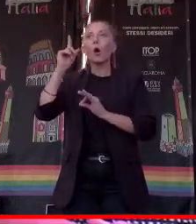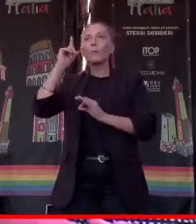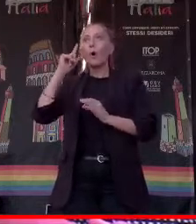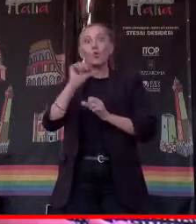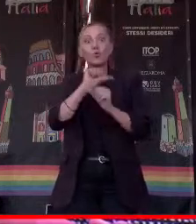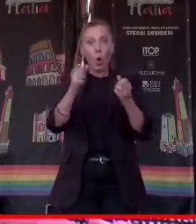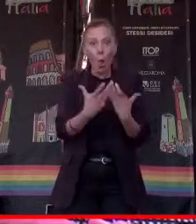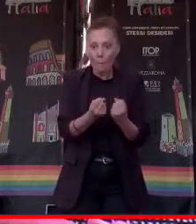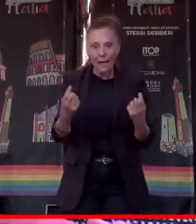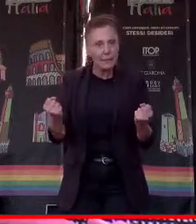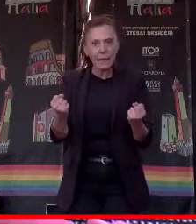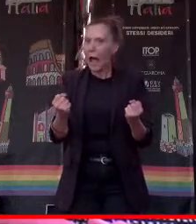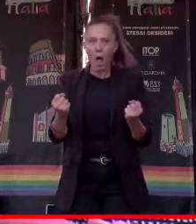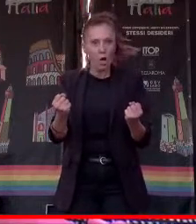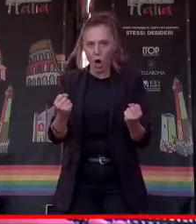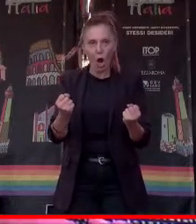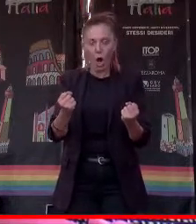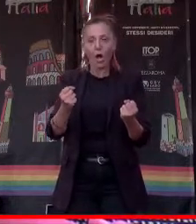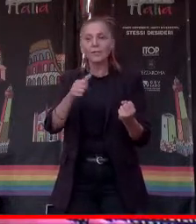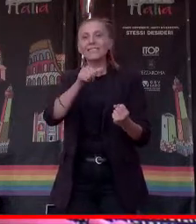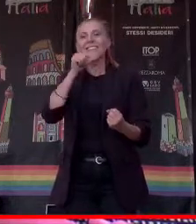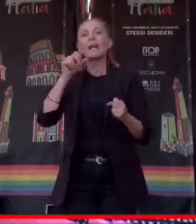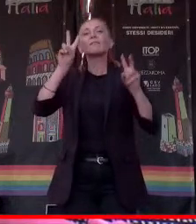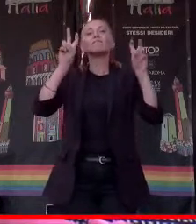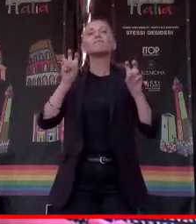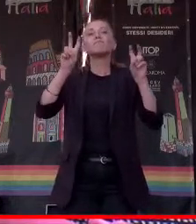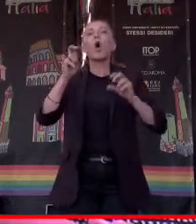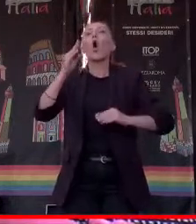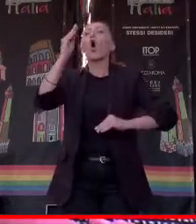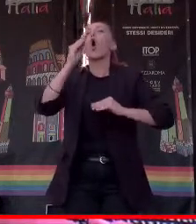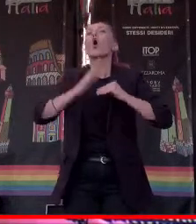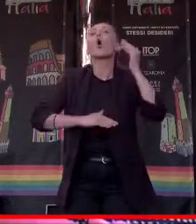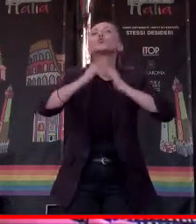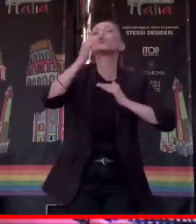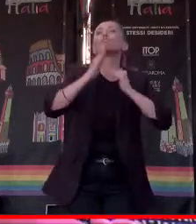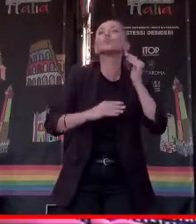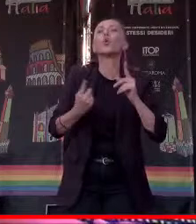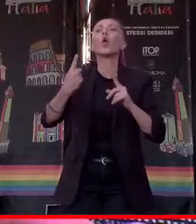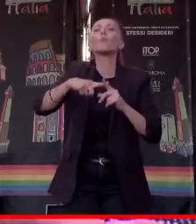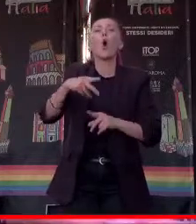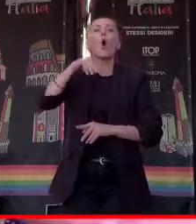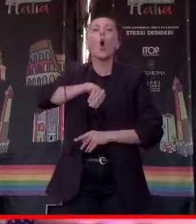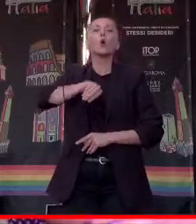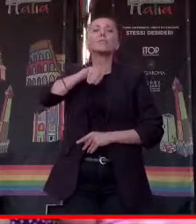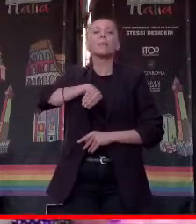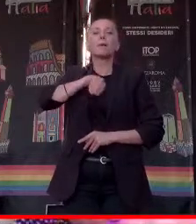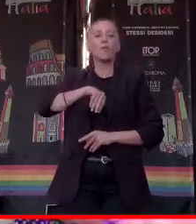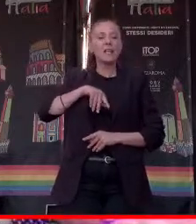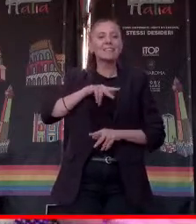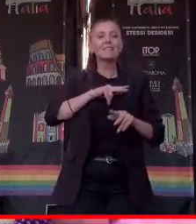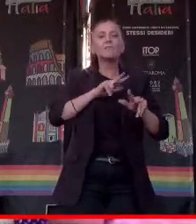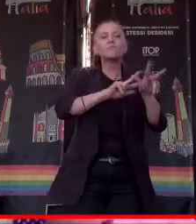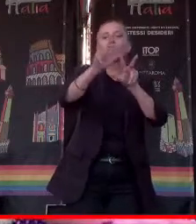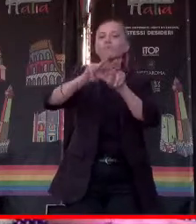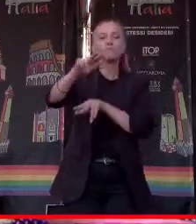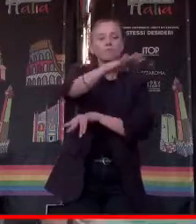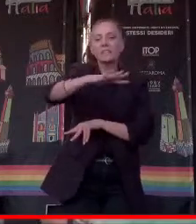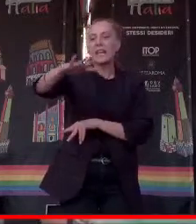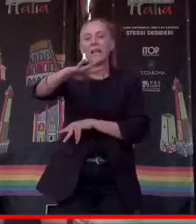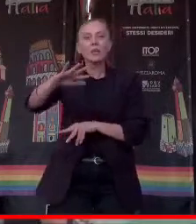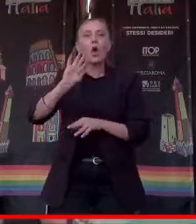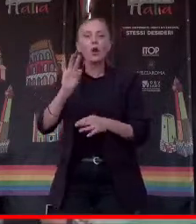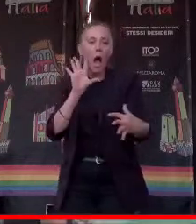immateriale, perché qualcuno lo diceva prima, c'è anche un tema di costruzione di consapevolezza dentro la comunità territoriale che ha a che fare con